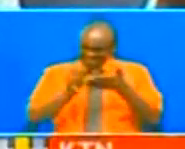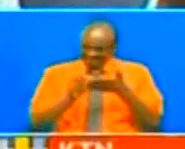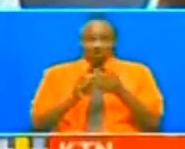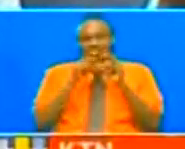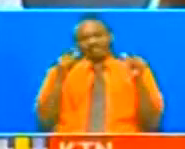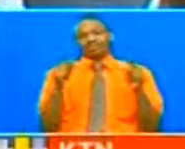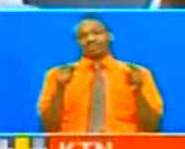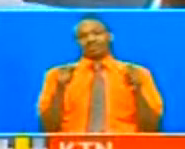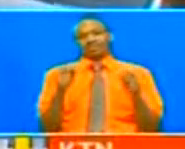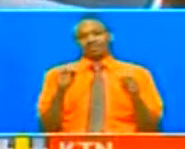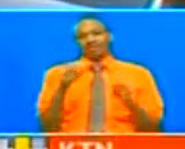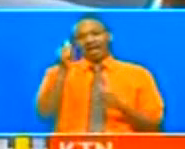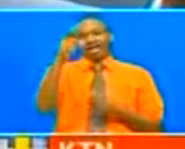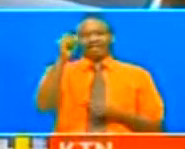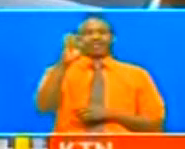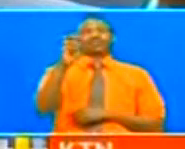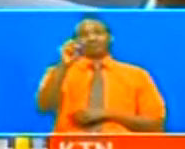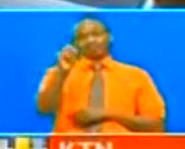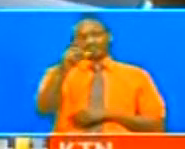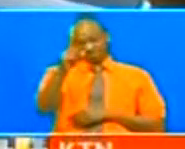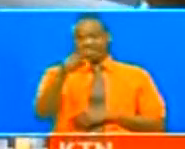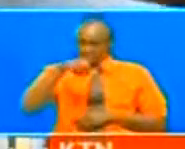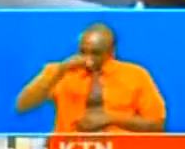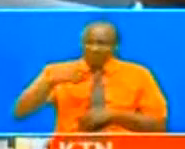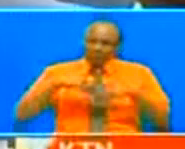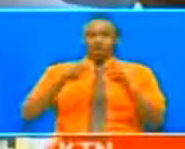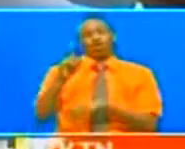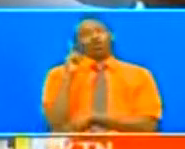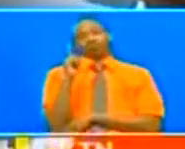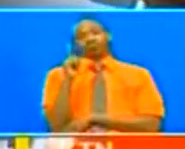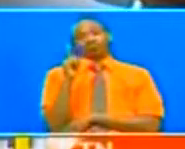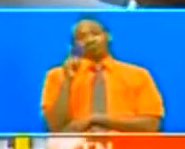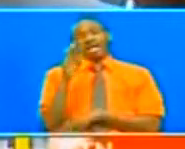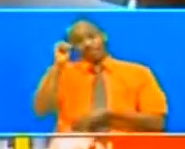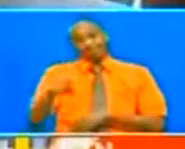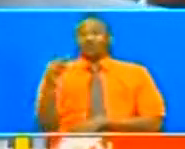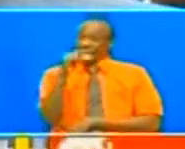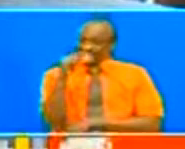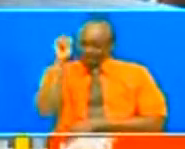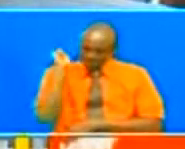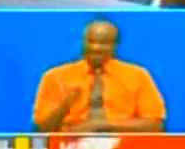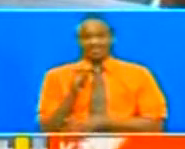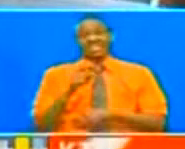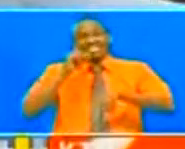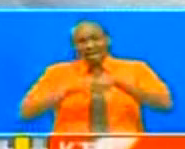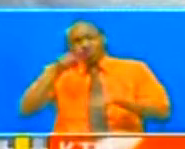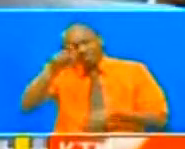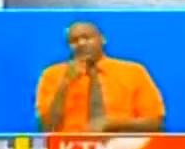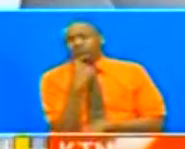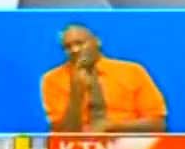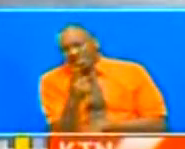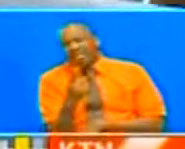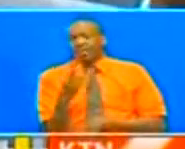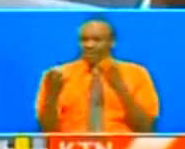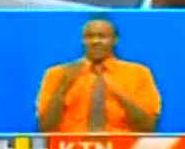must record is Adan Duale under the face of the law. He must. When you mention that within